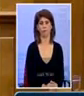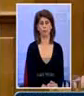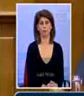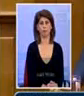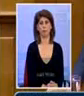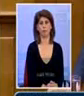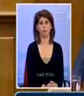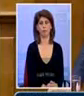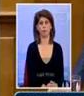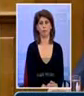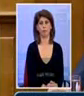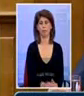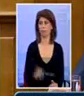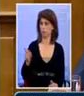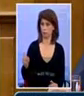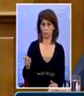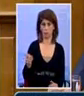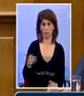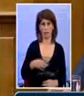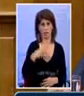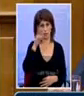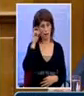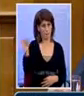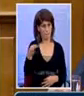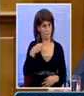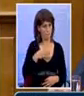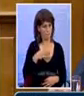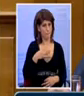Μας είπατε ότι αφήσατε, λέει,